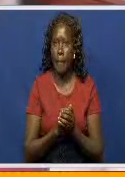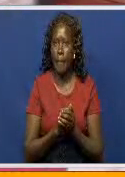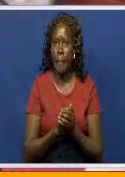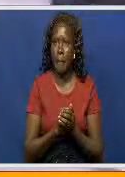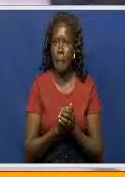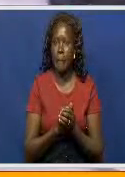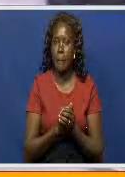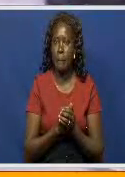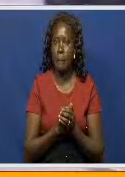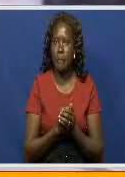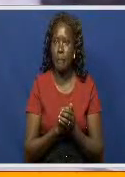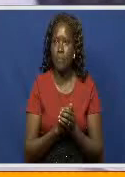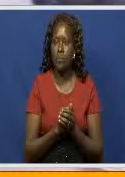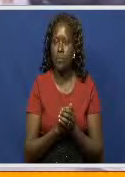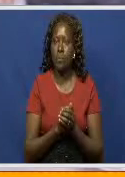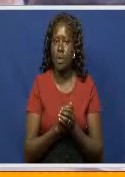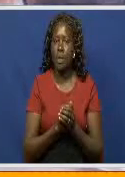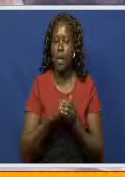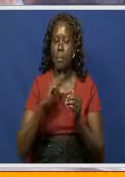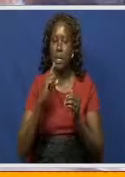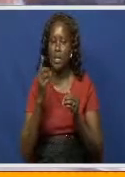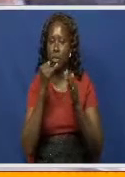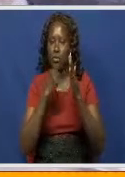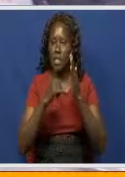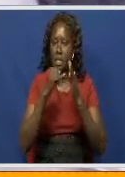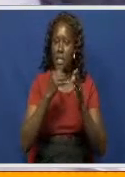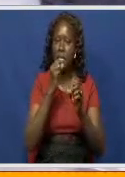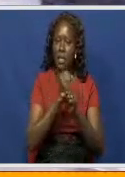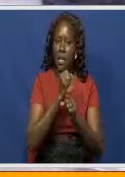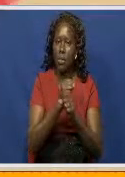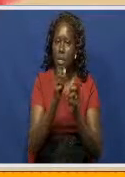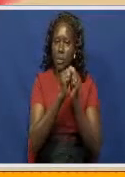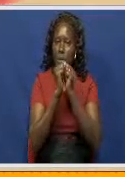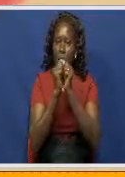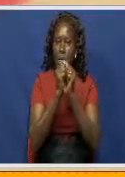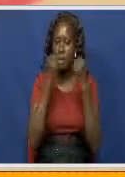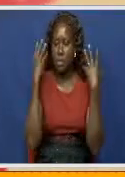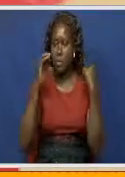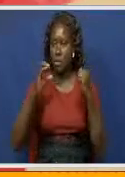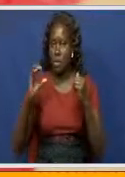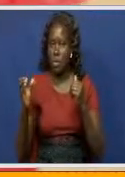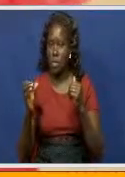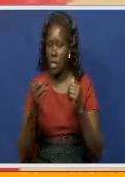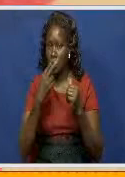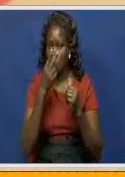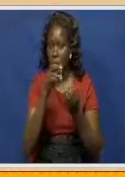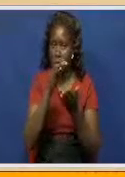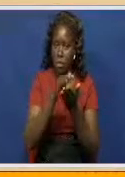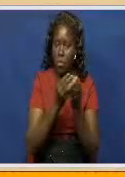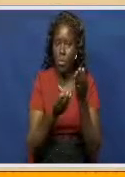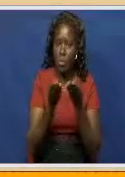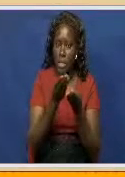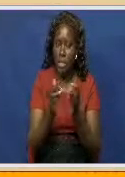up Ruangiru wa iwanda na biashara ni rokoritaneri yangoge amona thirikari ya kaunti ya Meru gotigira a biashara banini